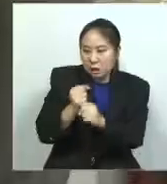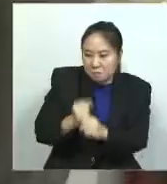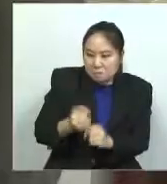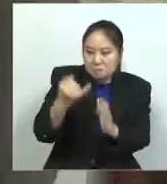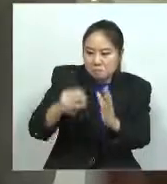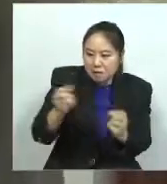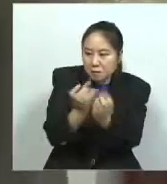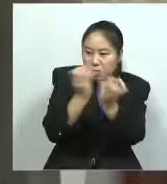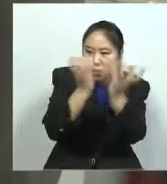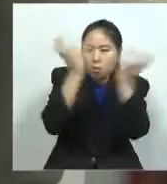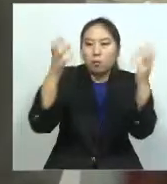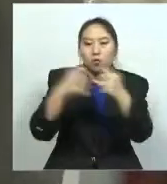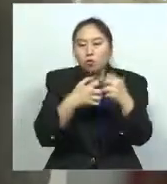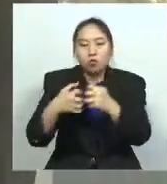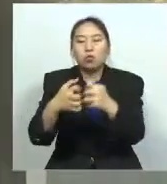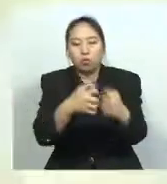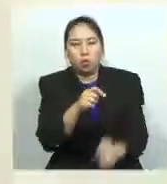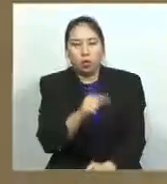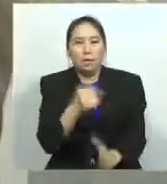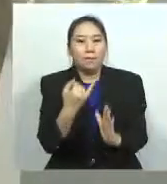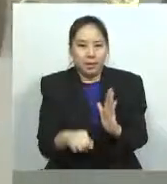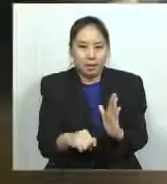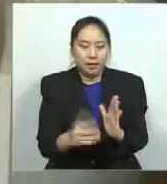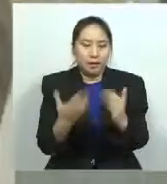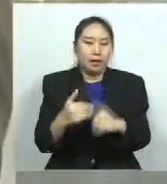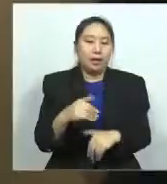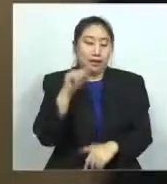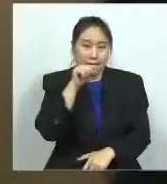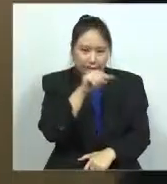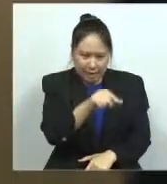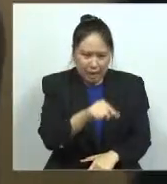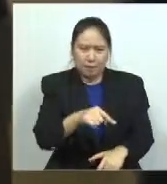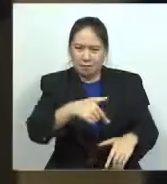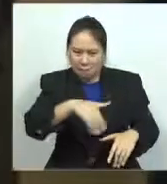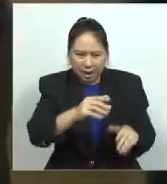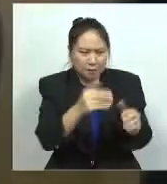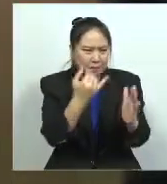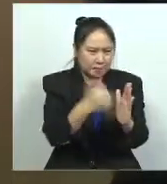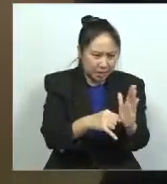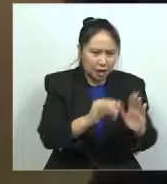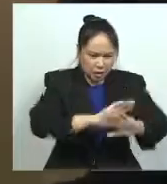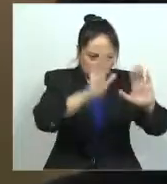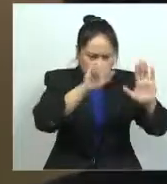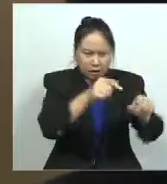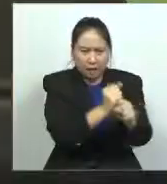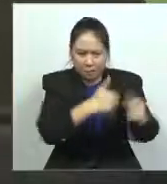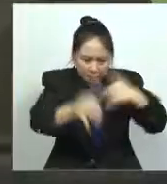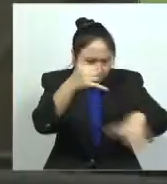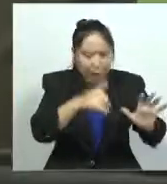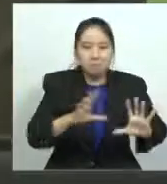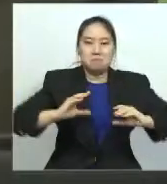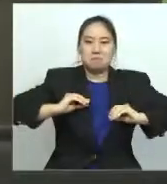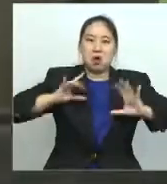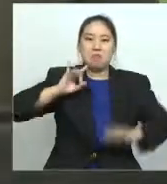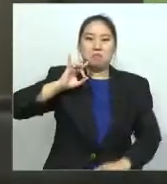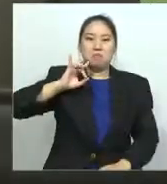างใดอย่างหนึ่งให้เกิดความวุ่นวายในบ้านเมืองและเมื่อเจ้าพนักงานสั่งผู้ที่มั่วสุมกระทำความผิดสั่งให้เลิกแล้วไม่เลิกโด